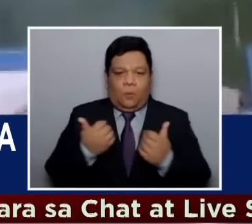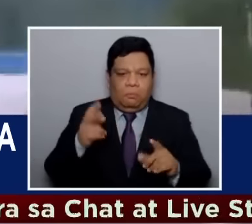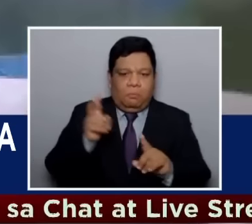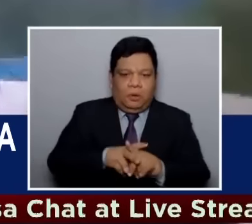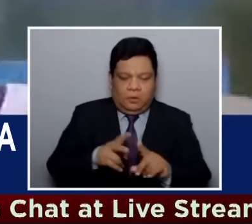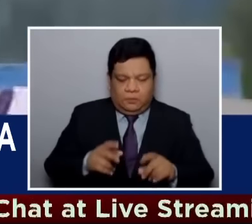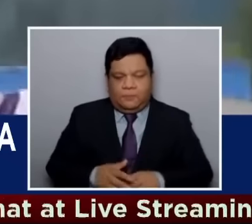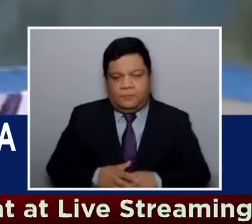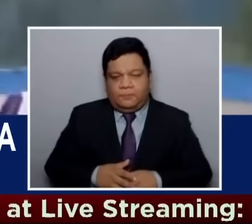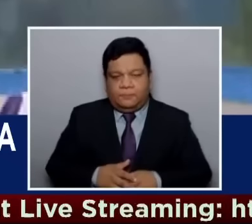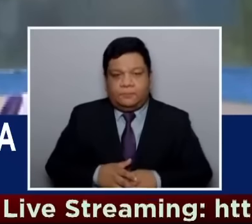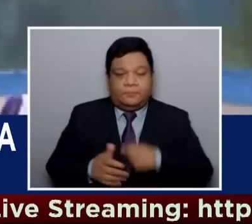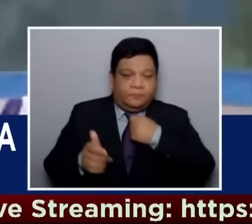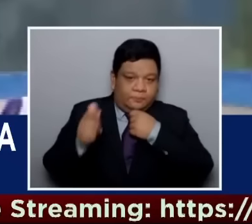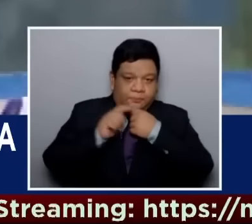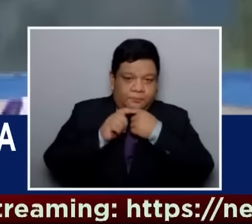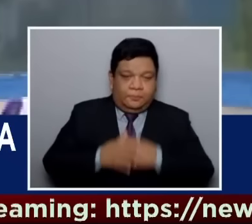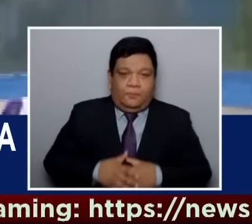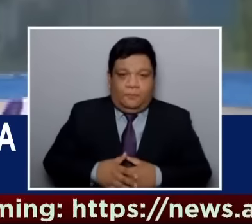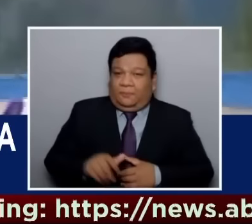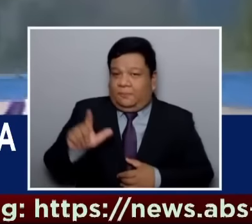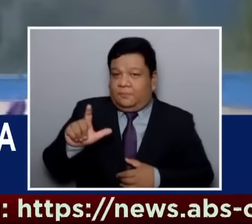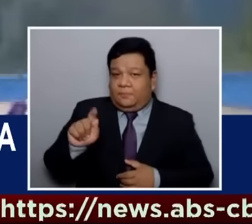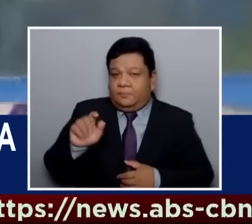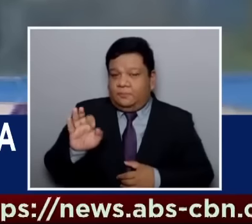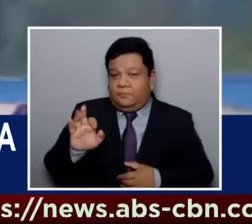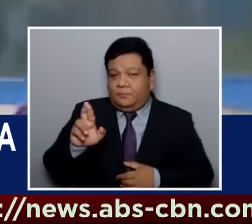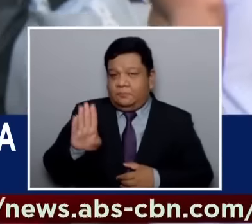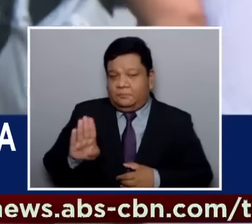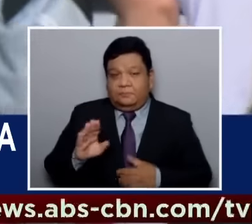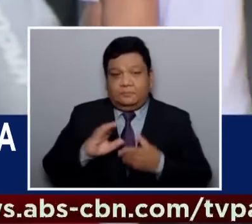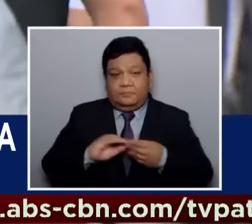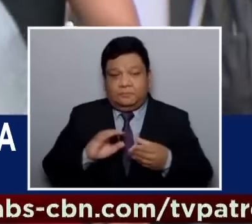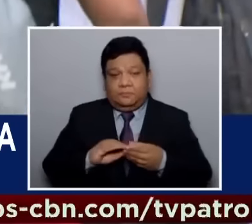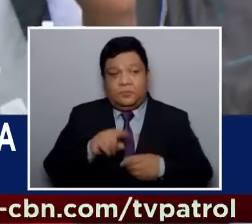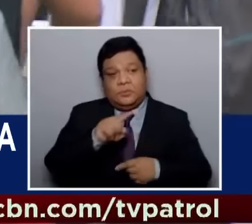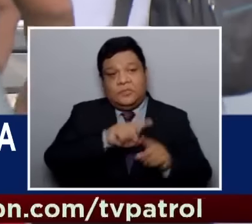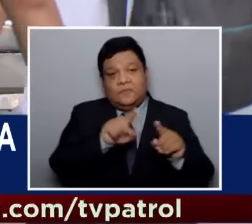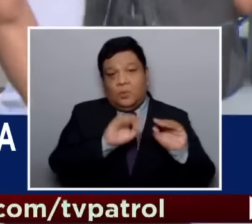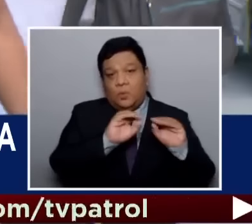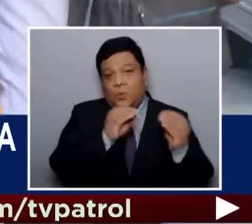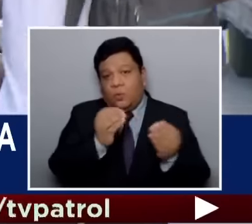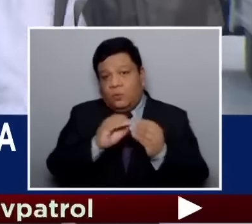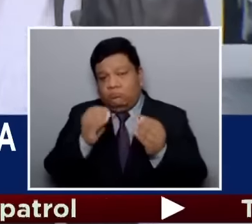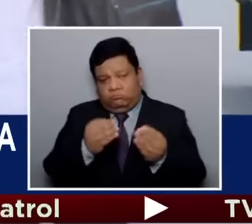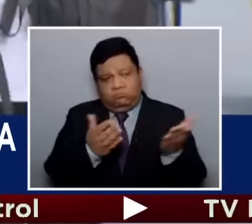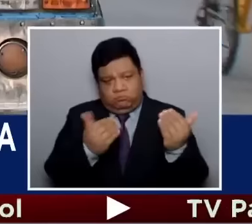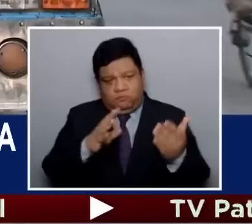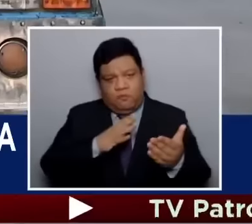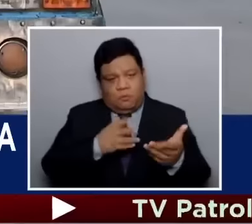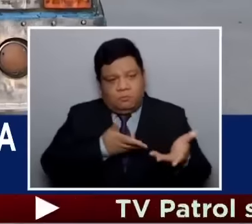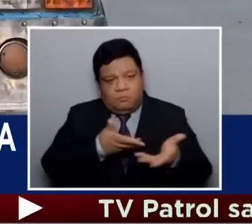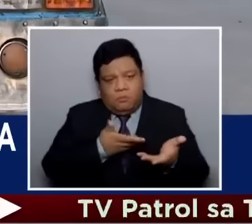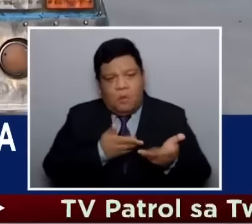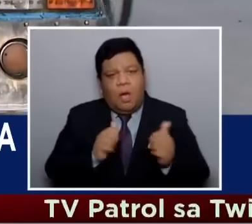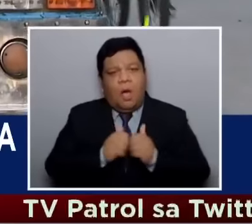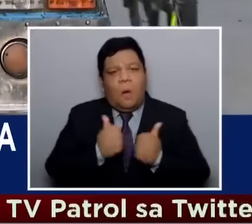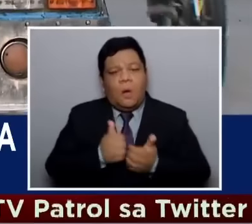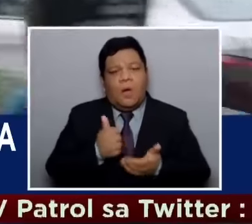sa LTFRB, bukas ang opisina nila sa mga transport group para talakayin kung paano mas mapapagaan